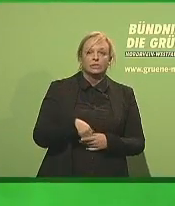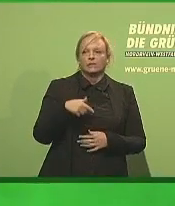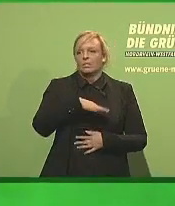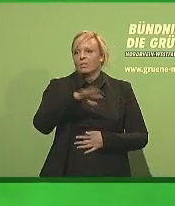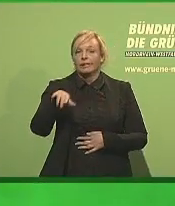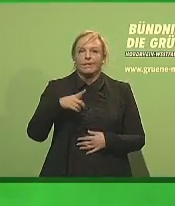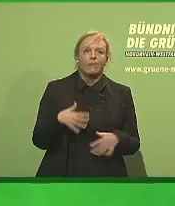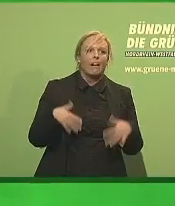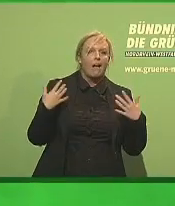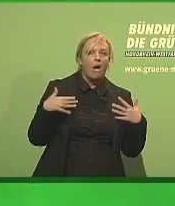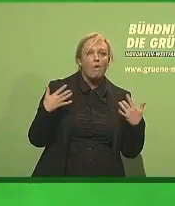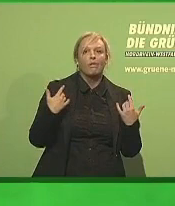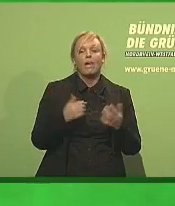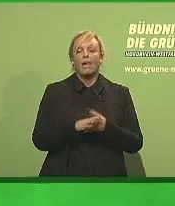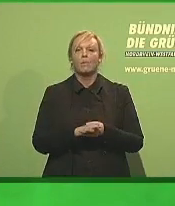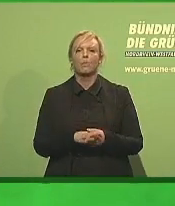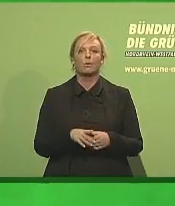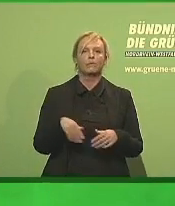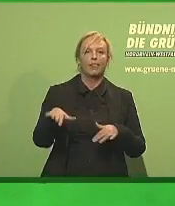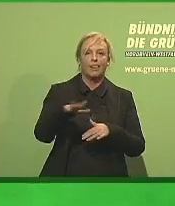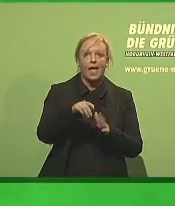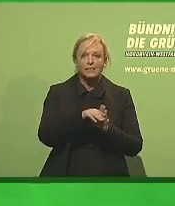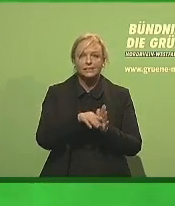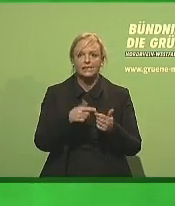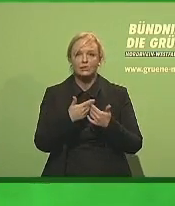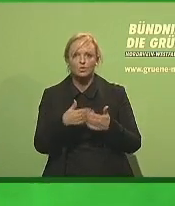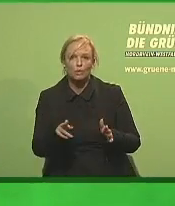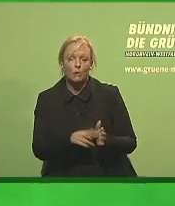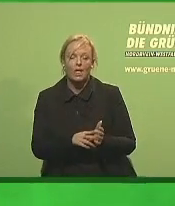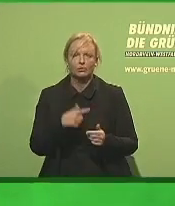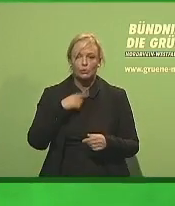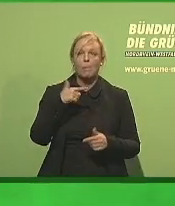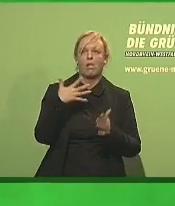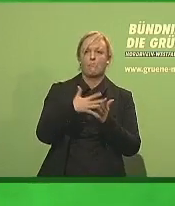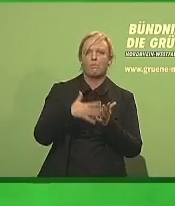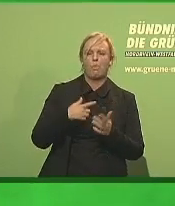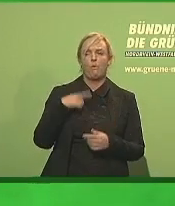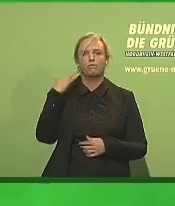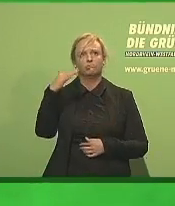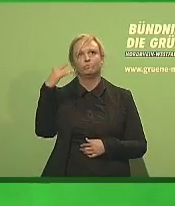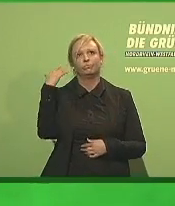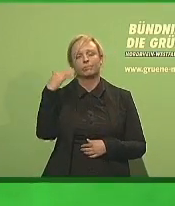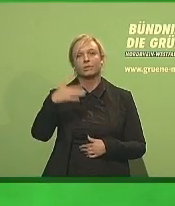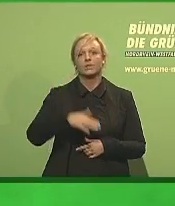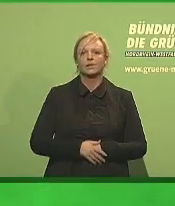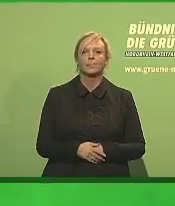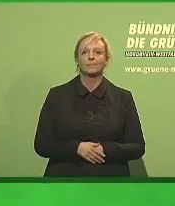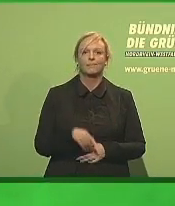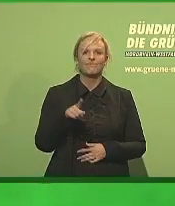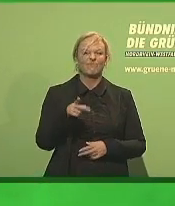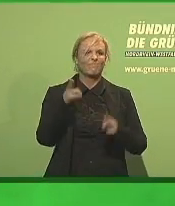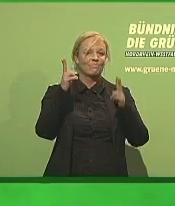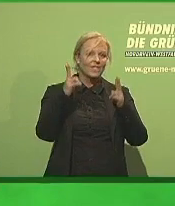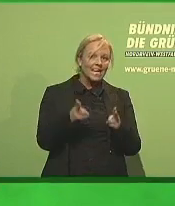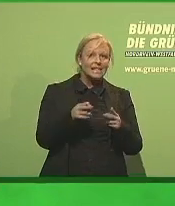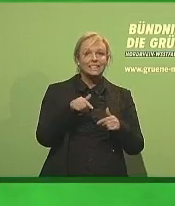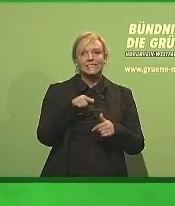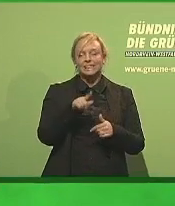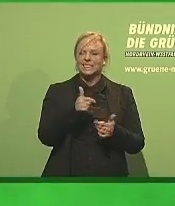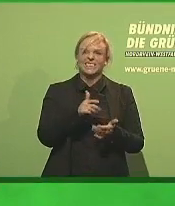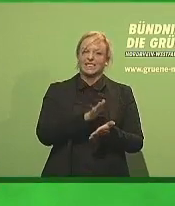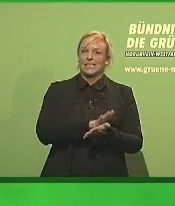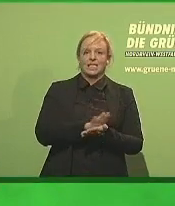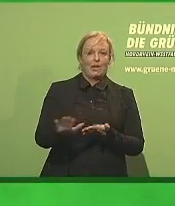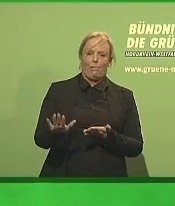Aufregungen, Zulassung von Landeslisten noch mal prüfen lassen und haben festgestellt, dass das rechtlich nicht ganz sauber